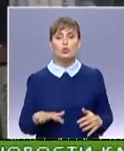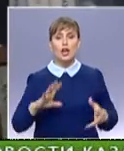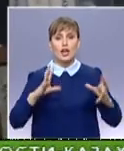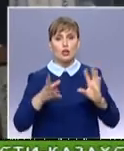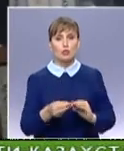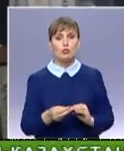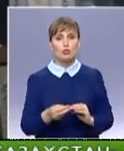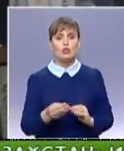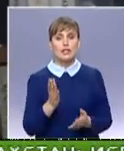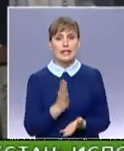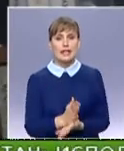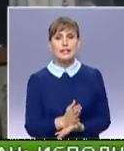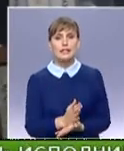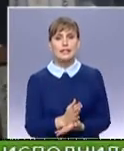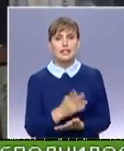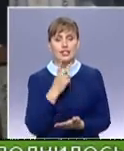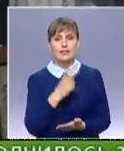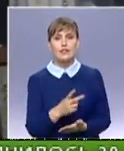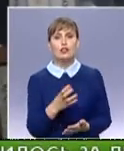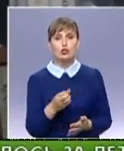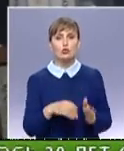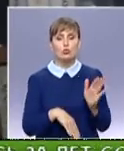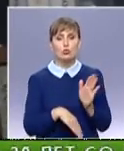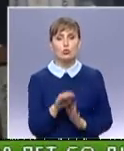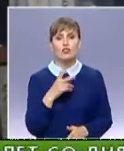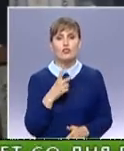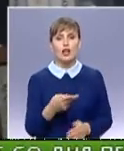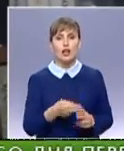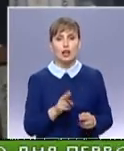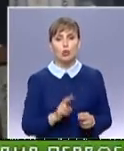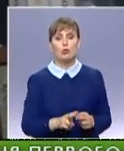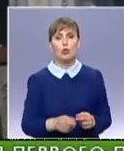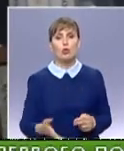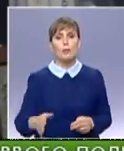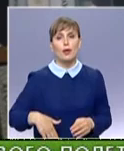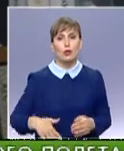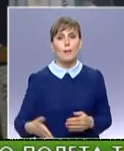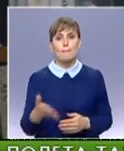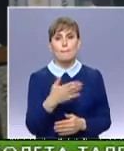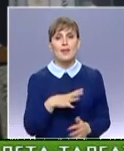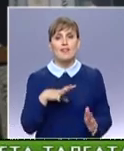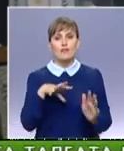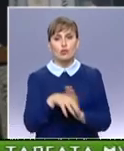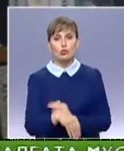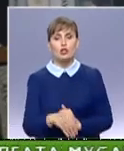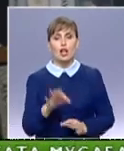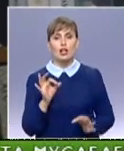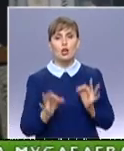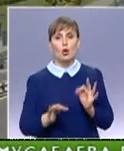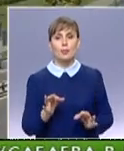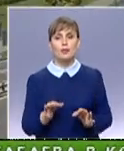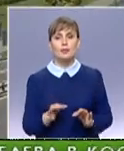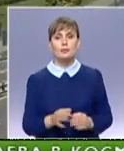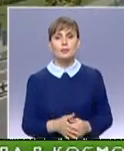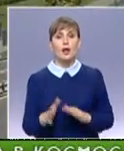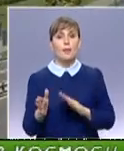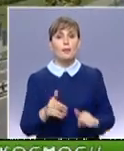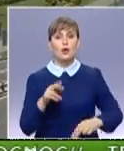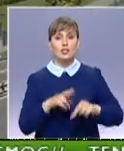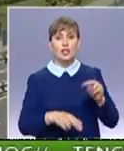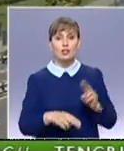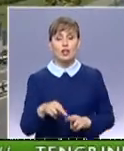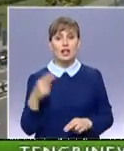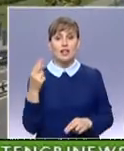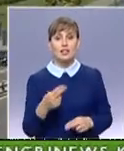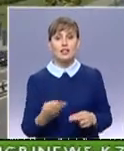результат непосредственно эксперименты, которые потом мы включали нормы. После застройки